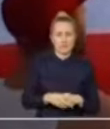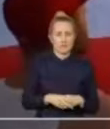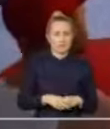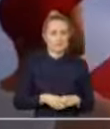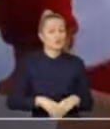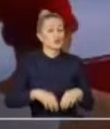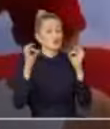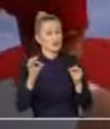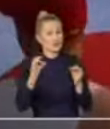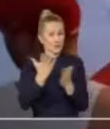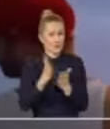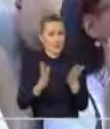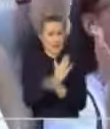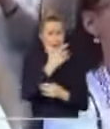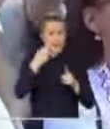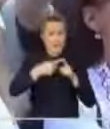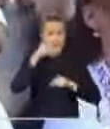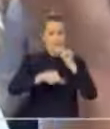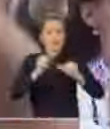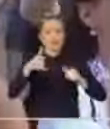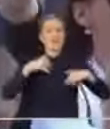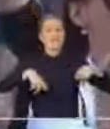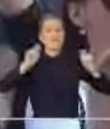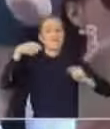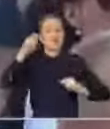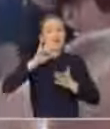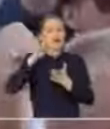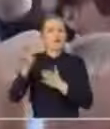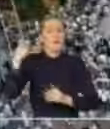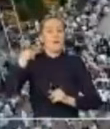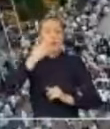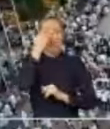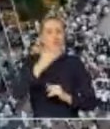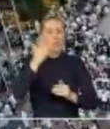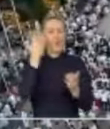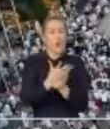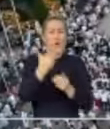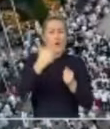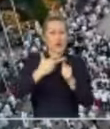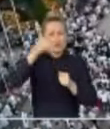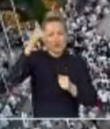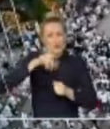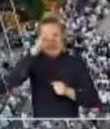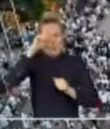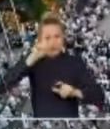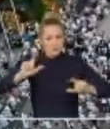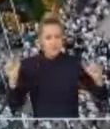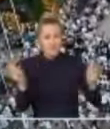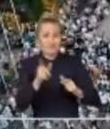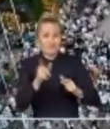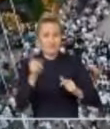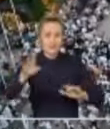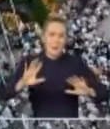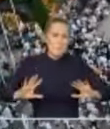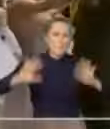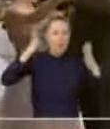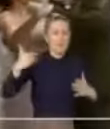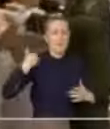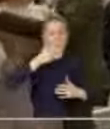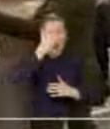Dziś mija dokładnie 5 roku od wyborów prezydenckich na Białorusi. Mimo zatrzymania już ponad 30 tysięcy ludzi, protesty Białorusinów, w